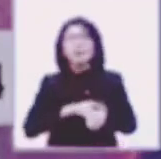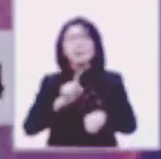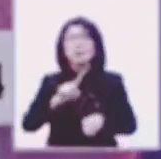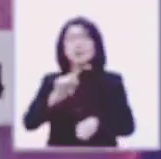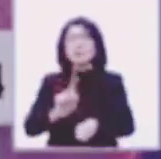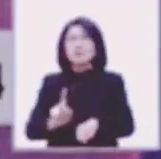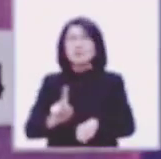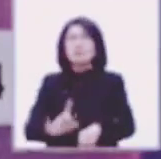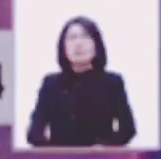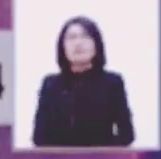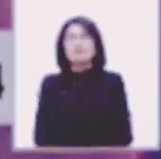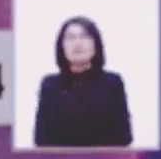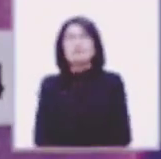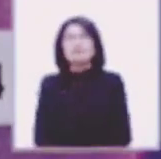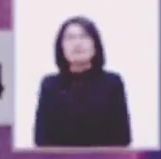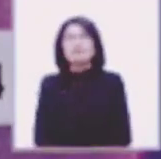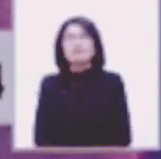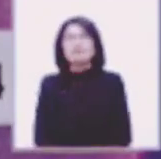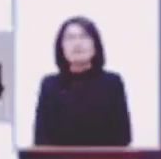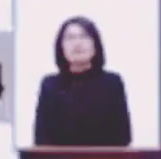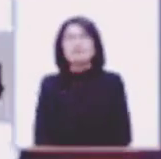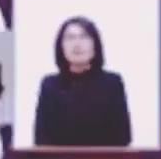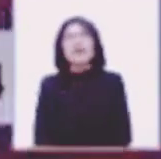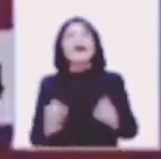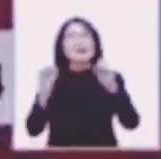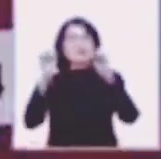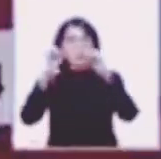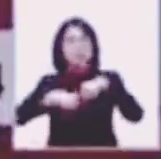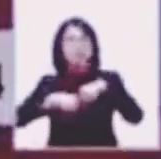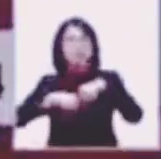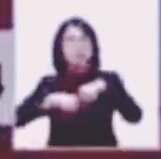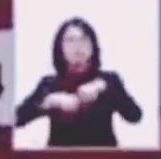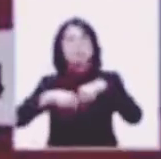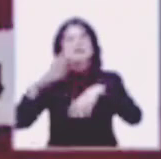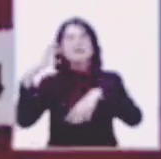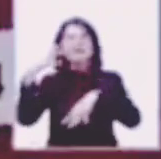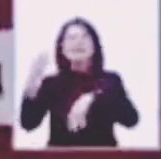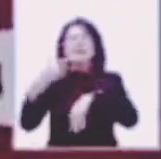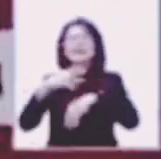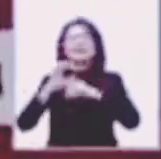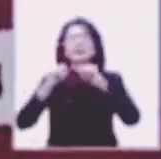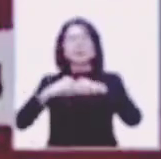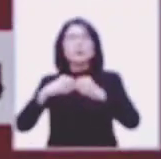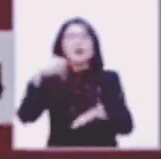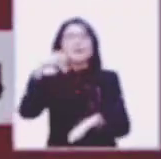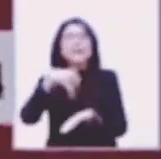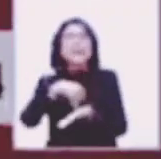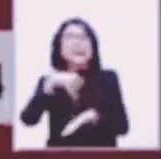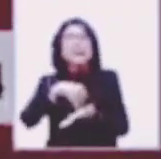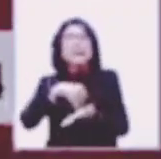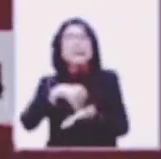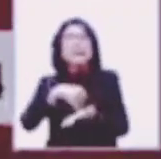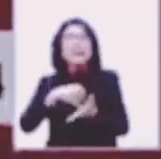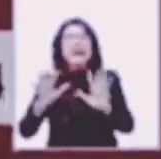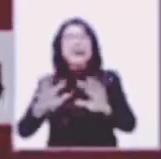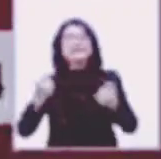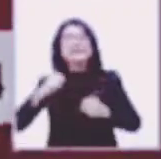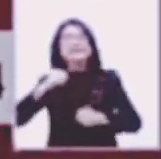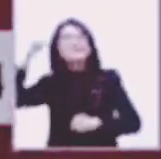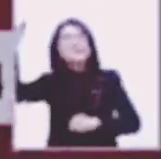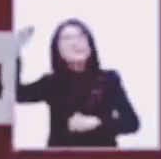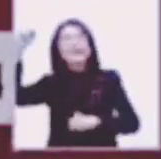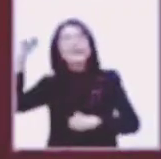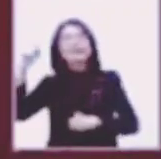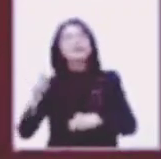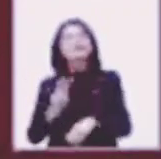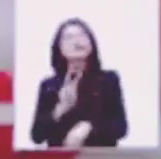1 menit dimulai dari saat Bapak berbicara. Silakan. Ya, setuju apa yang disampaikan Pak Mahfud. Inti dari hasil kemerdekaan kita itu